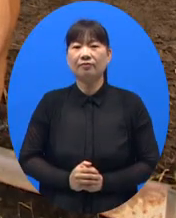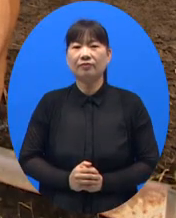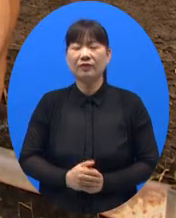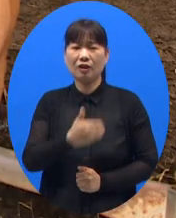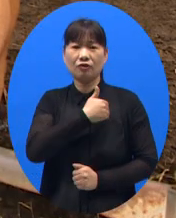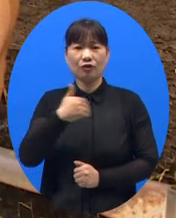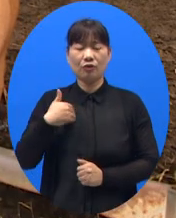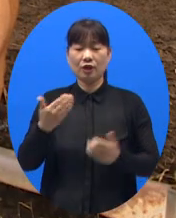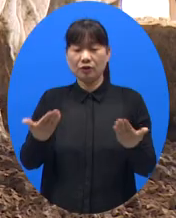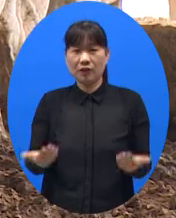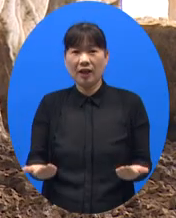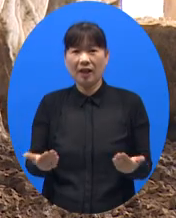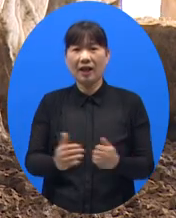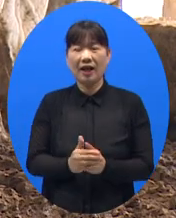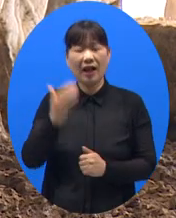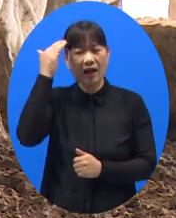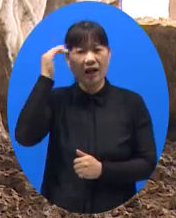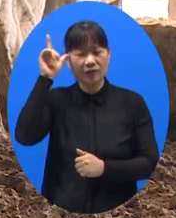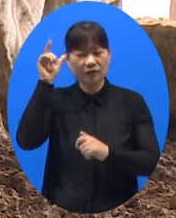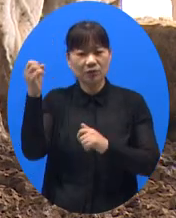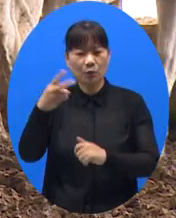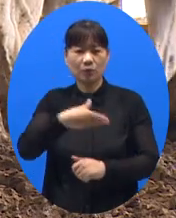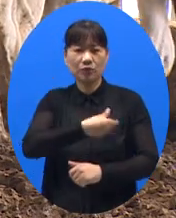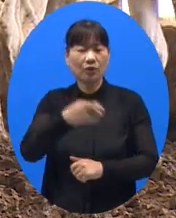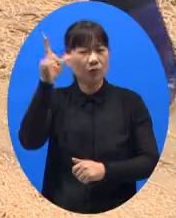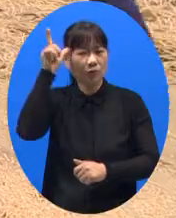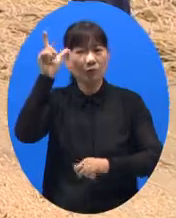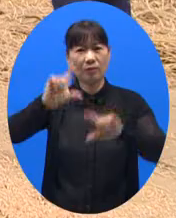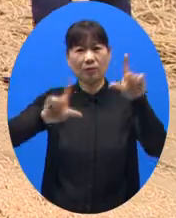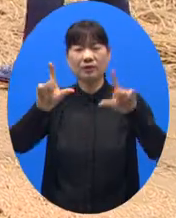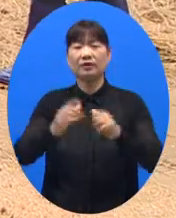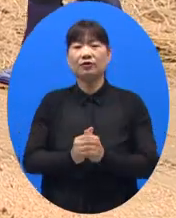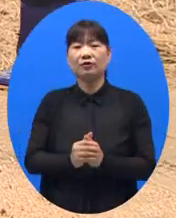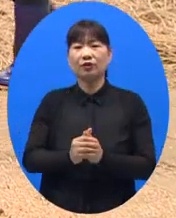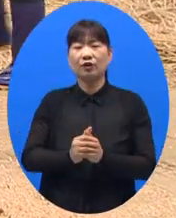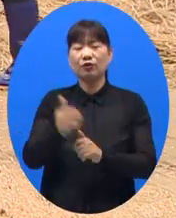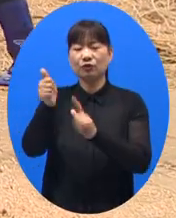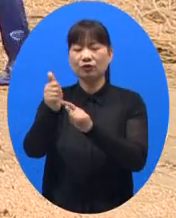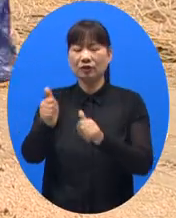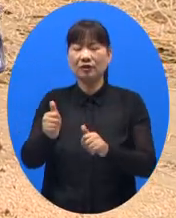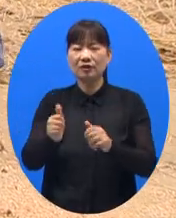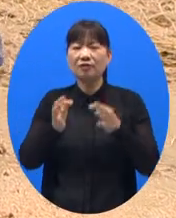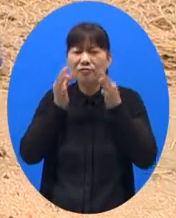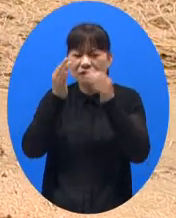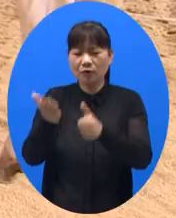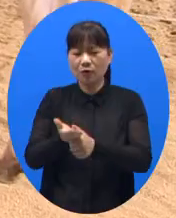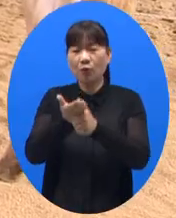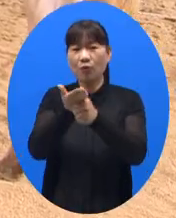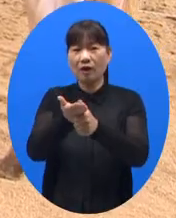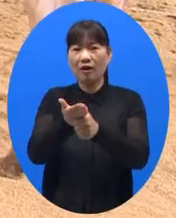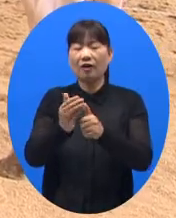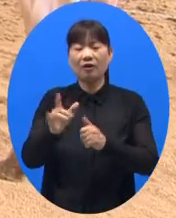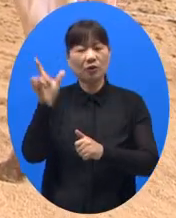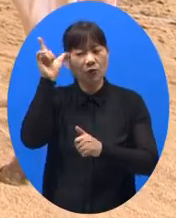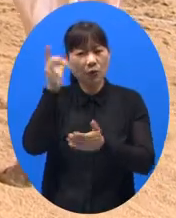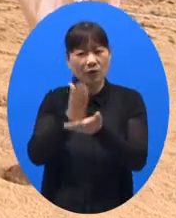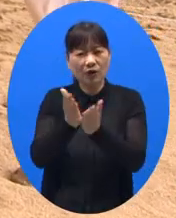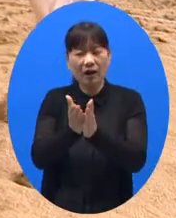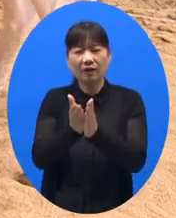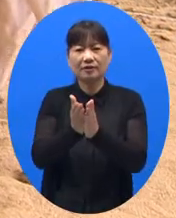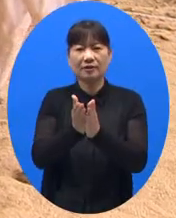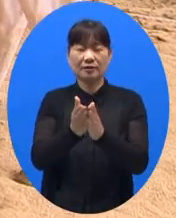여유롭게 쉬고 있는 한우와 젖소의 모습입니다 주인들이 공들여 키운 한우 아 젖소를 뽐낼 준비를 하고